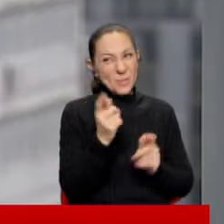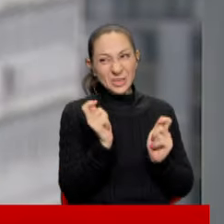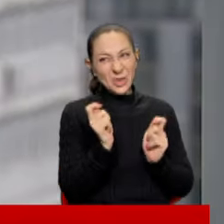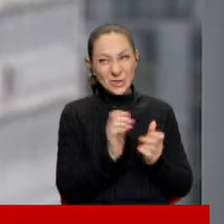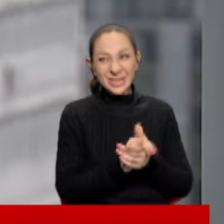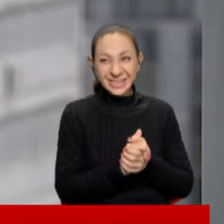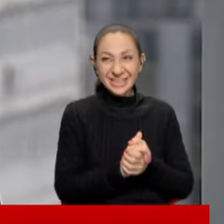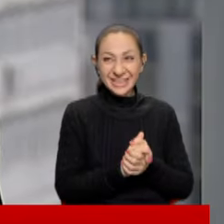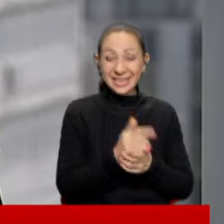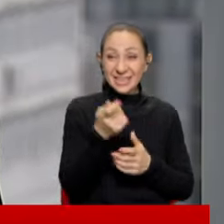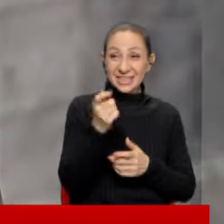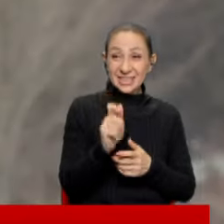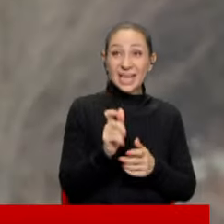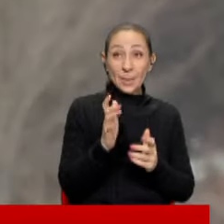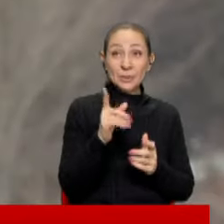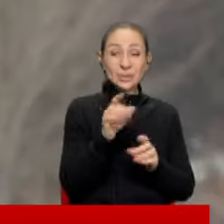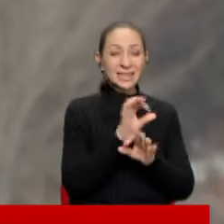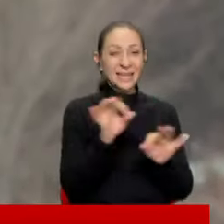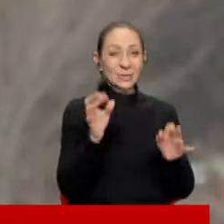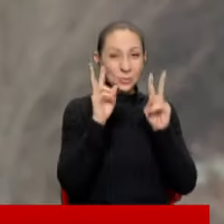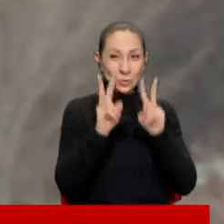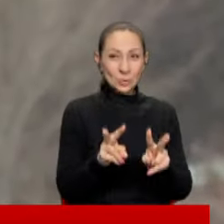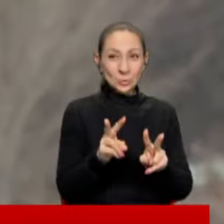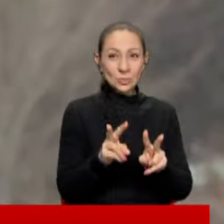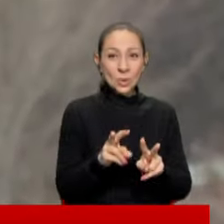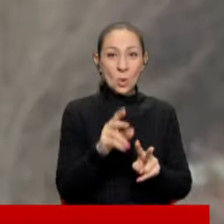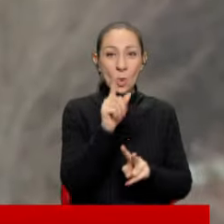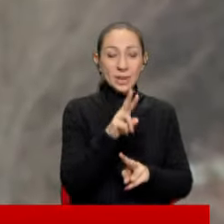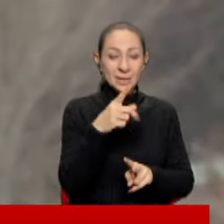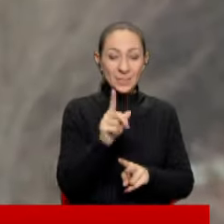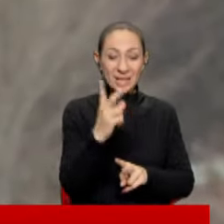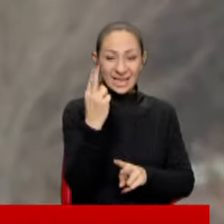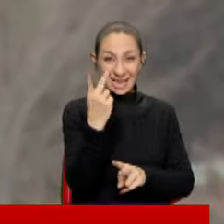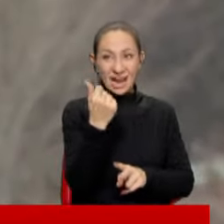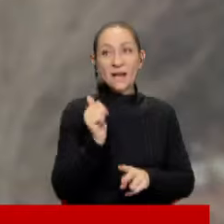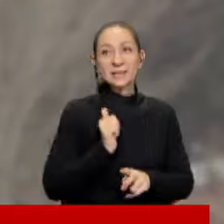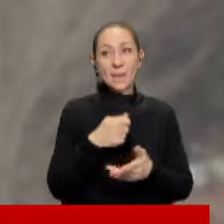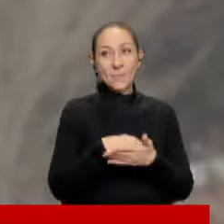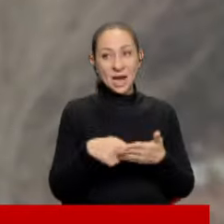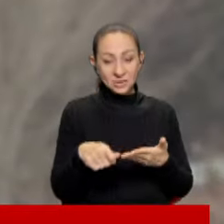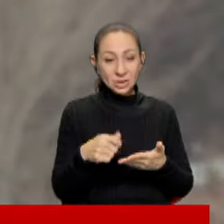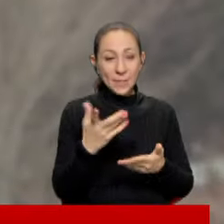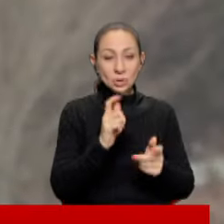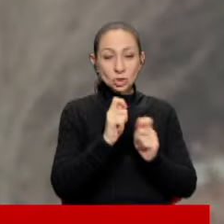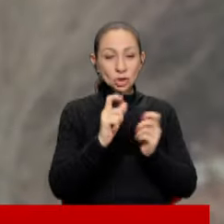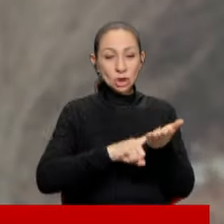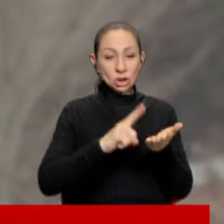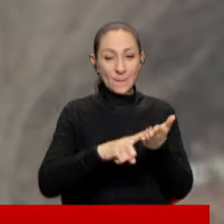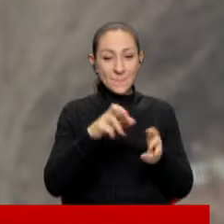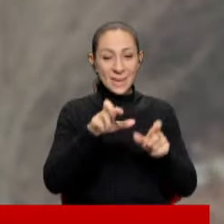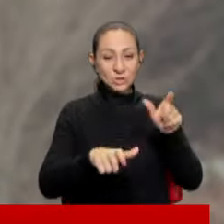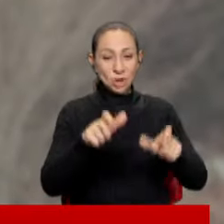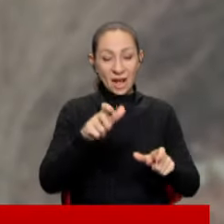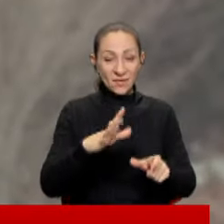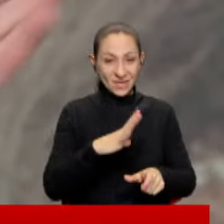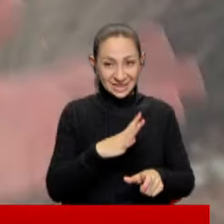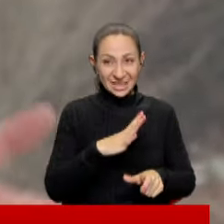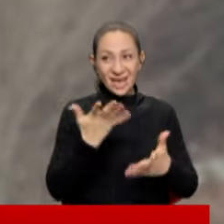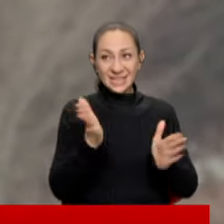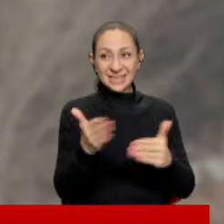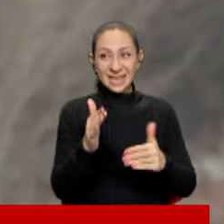etmeyeyim. Bekliyordur tabii işçilerde bir yandan ama şunu çok net olarak görüyoruz. 17.002 lira asgari ücret evet. Ama sözleşmeli personel varsa